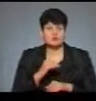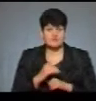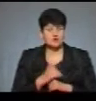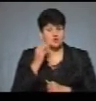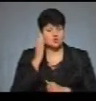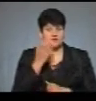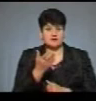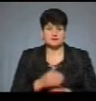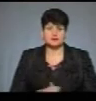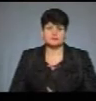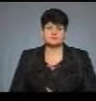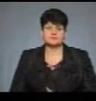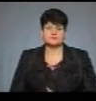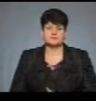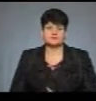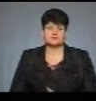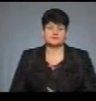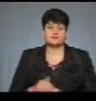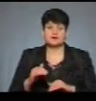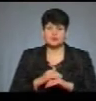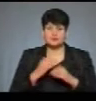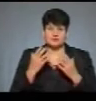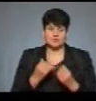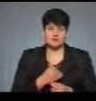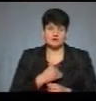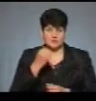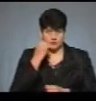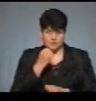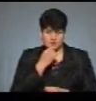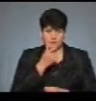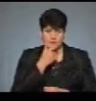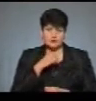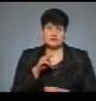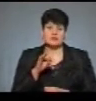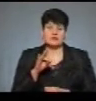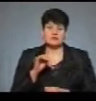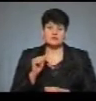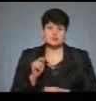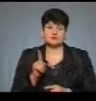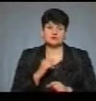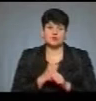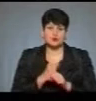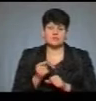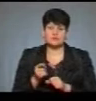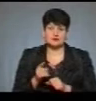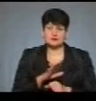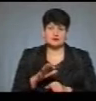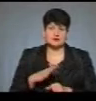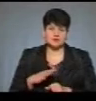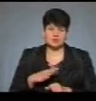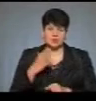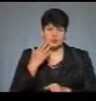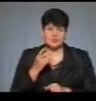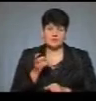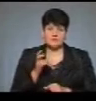слухаємо ваше запитання. Доброго дня. Хотів би подякувати пану Тарасу за те, що він робить в Тернополі, а не чекав, поки прийде і